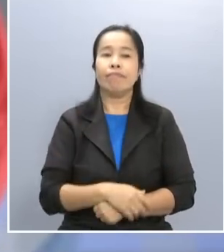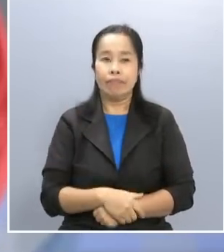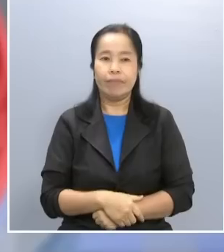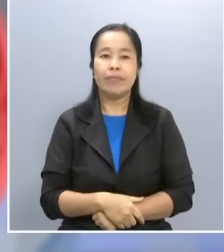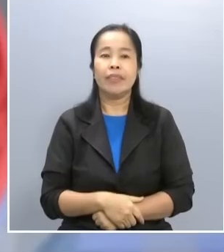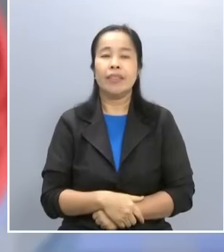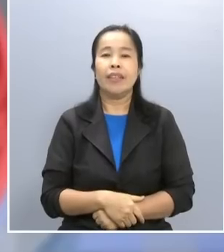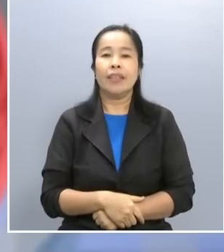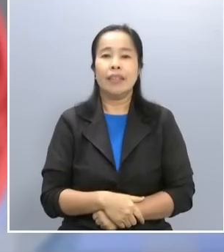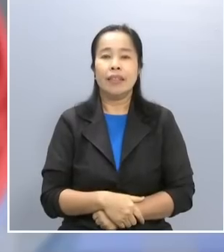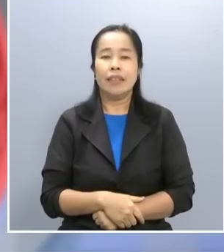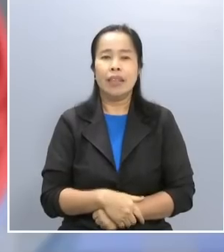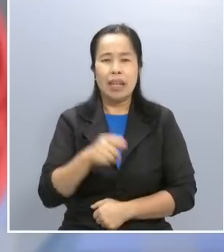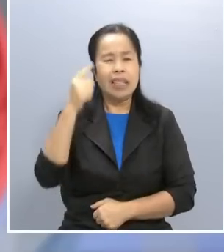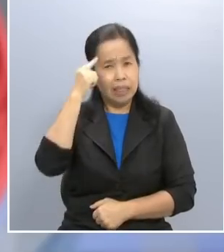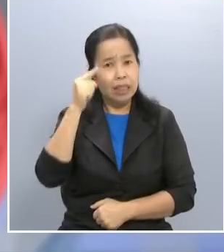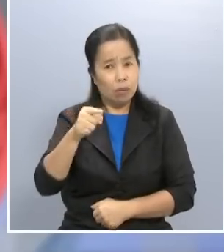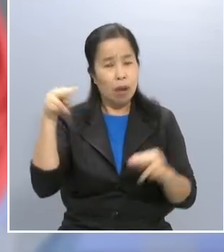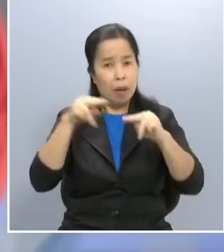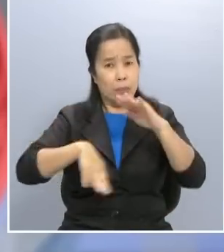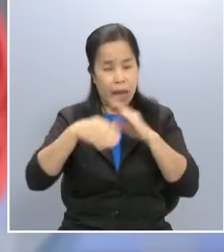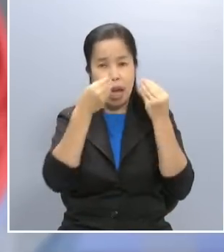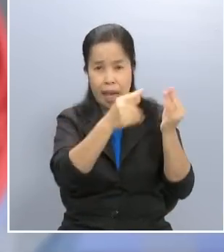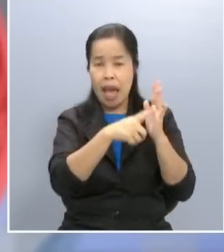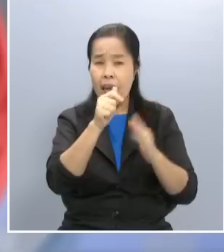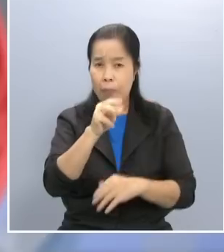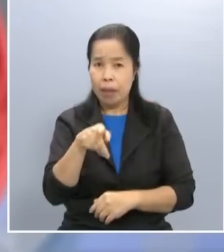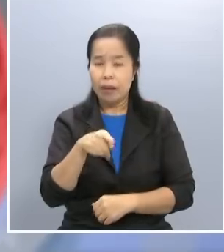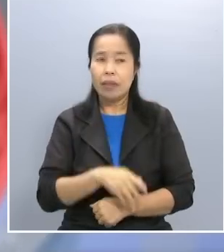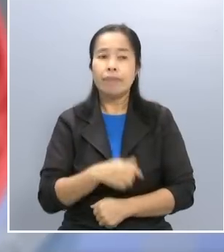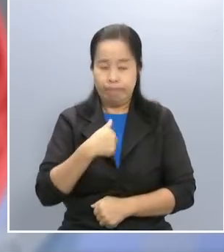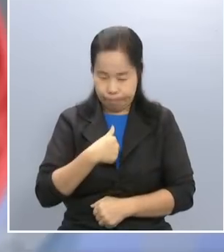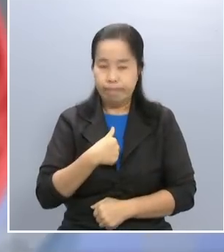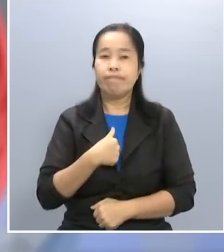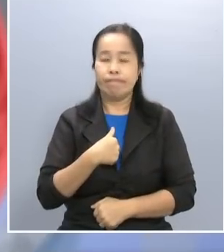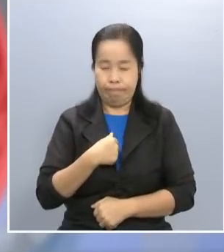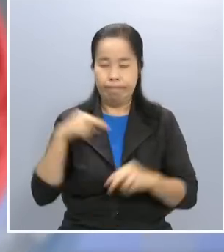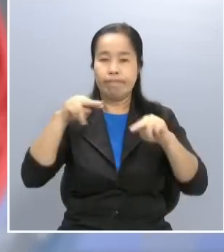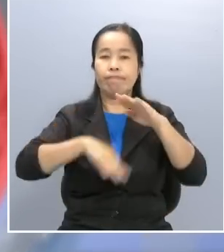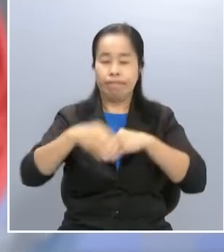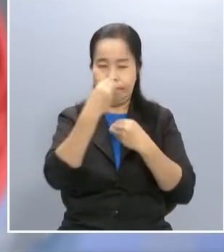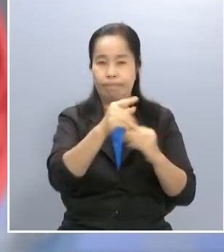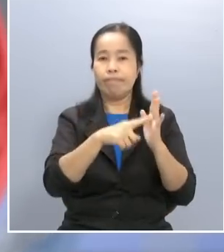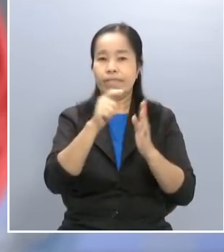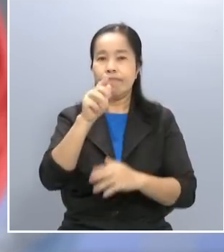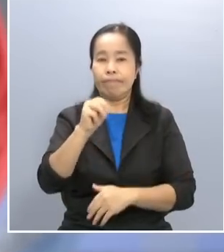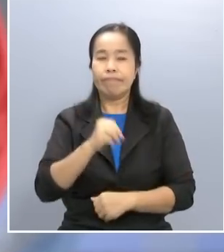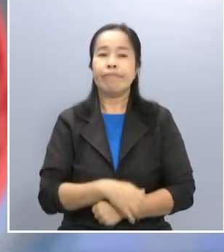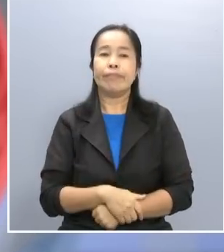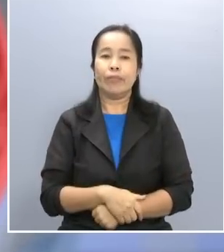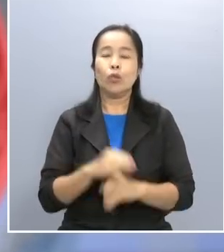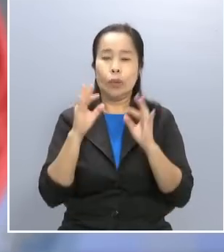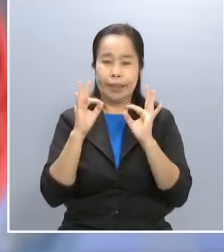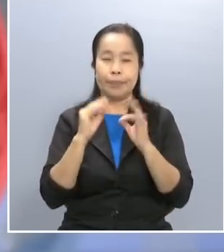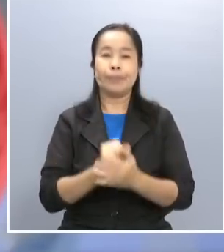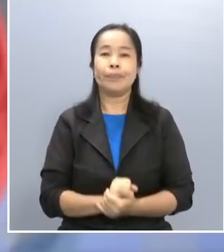มพี่เองเนี่ยพี่คิดว่าพี่จะเป็นพยานให้กับแอมไหม เป็นค่ะ เป็นพยานให้แอมนะครับ ค่ะ โอเคครับ